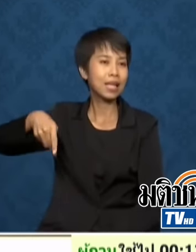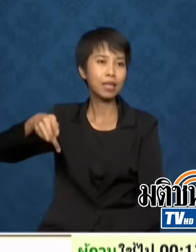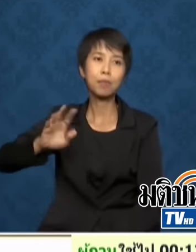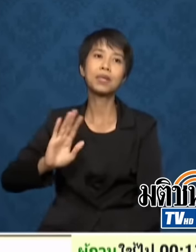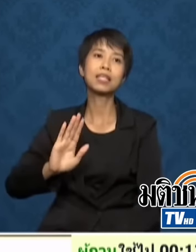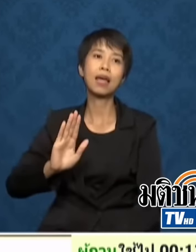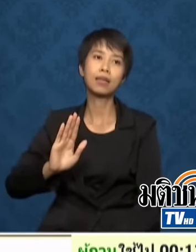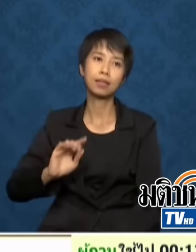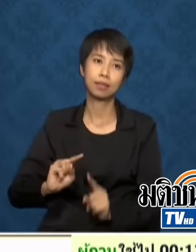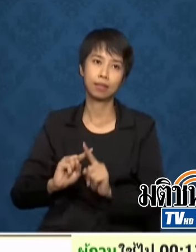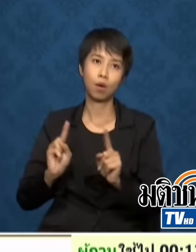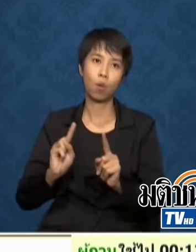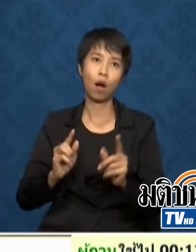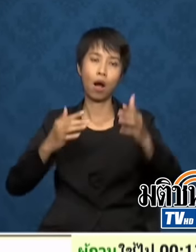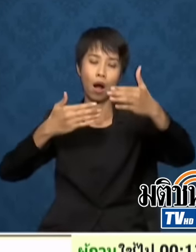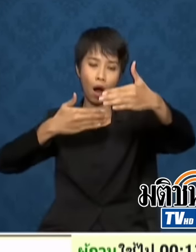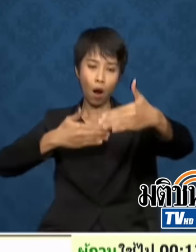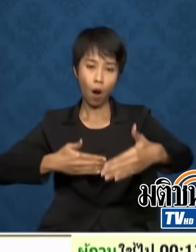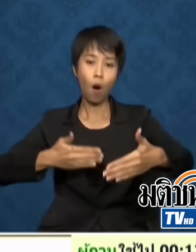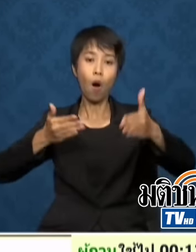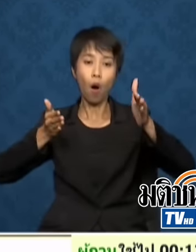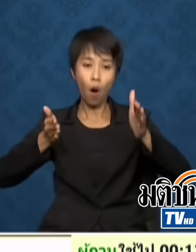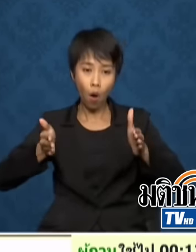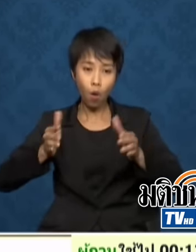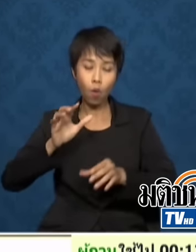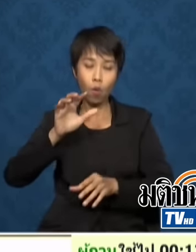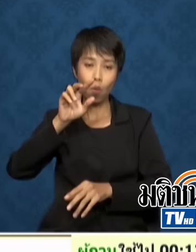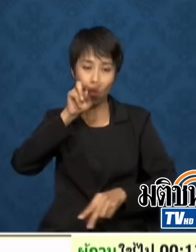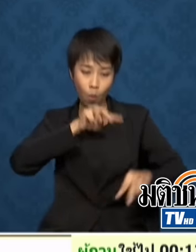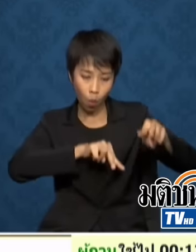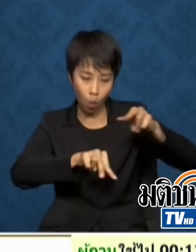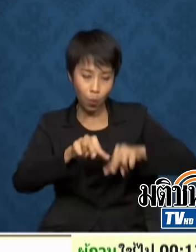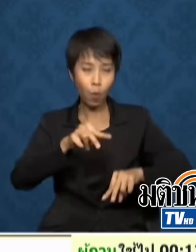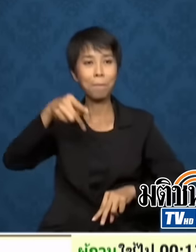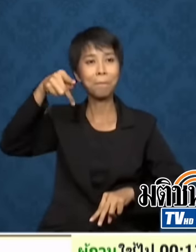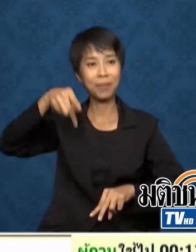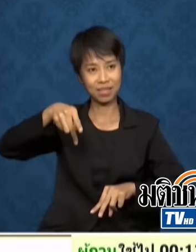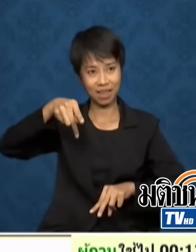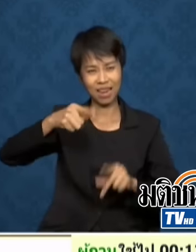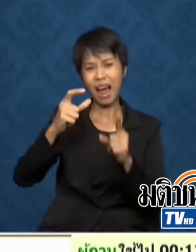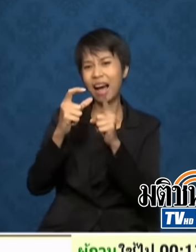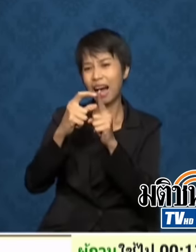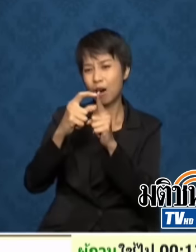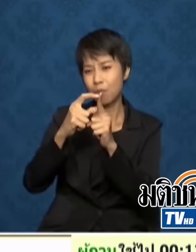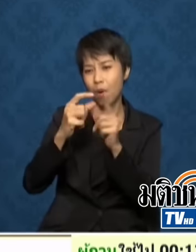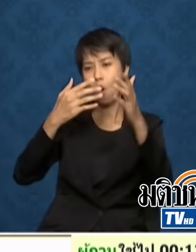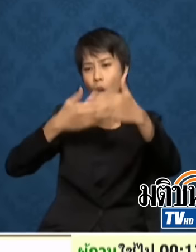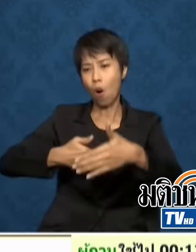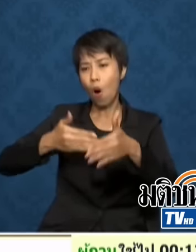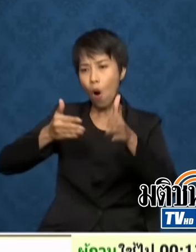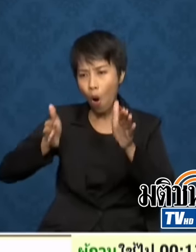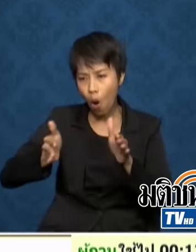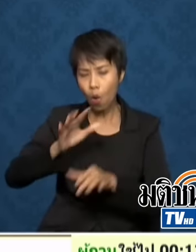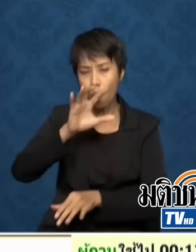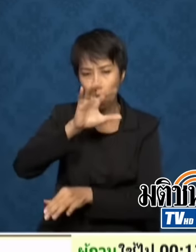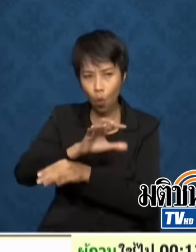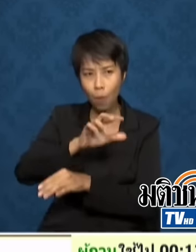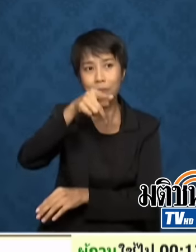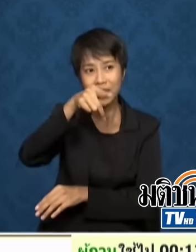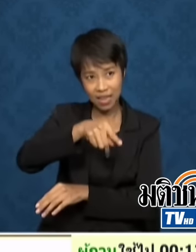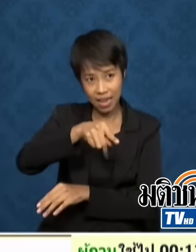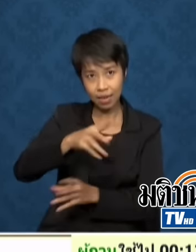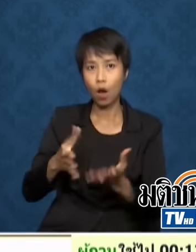เป็นห้องควบคุมพิเศษท่านอยากให้ท่านได้เข้าใจวันนี้ท่านไม่ได้ละเมิดสิทธิ์